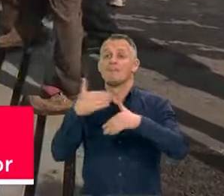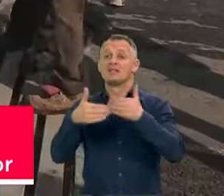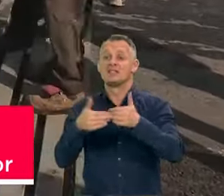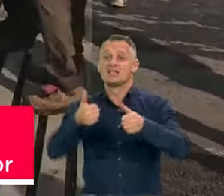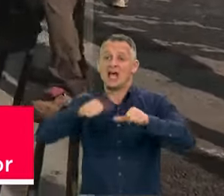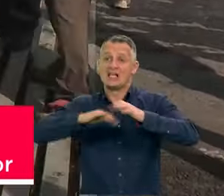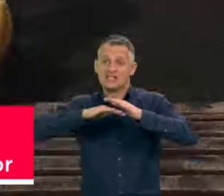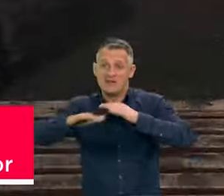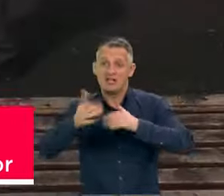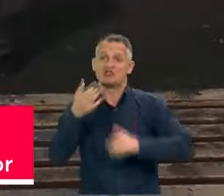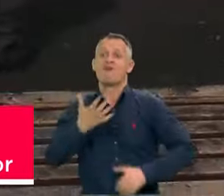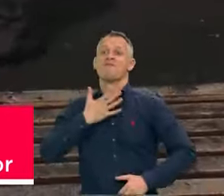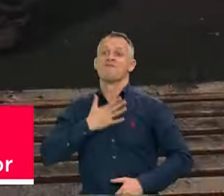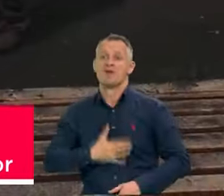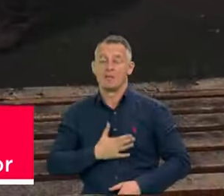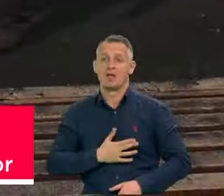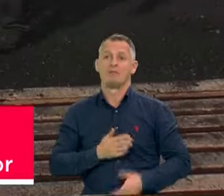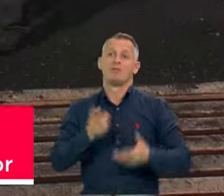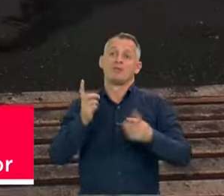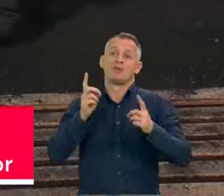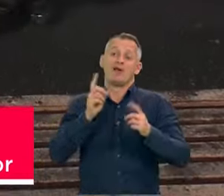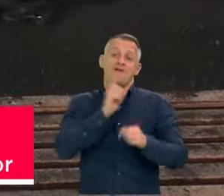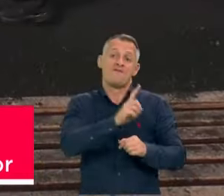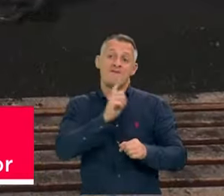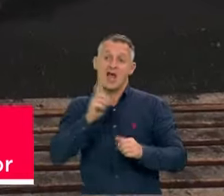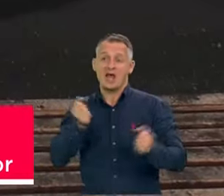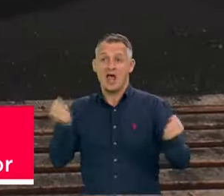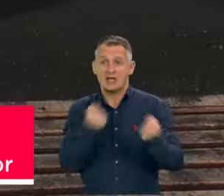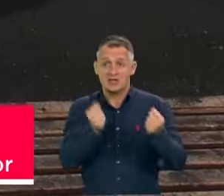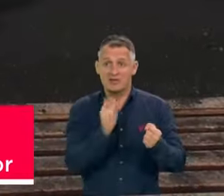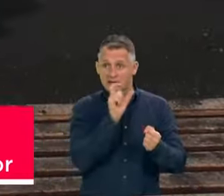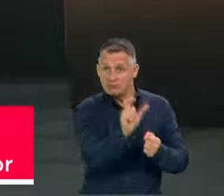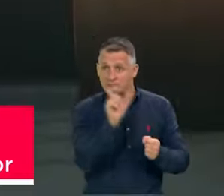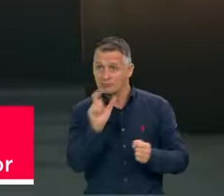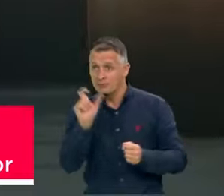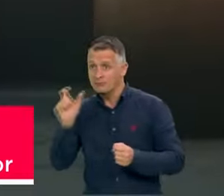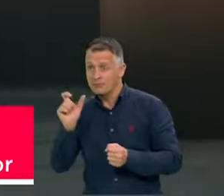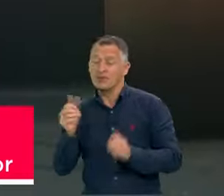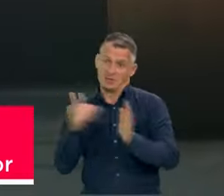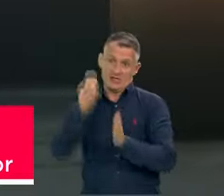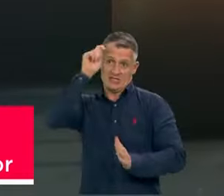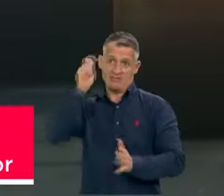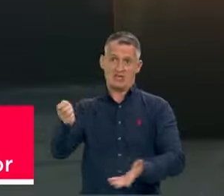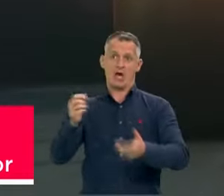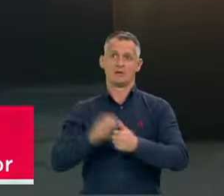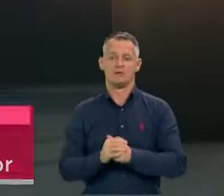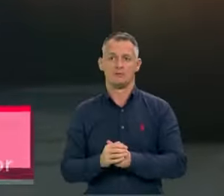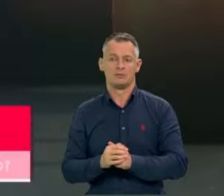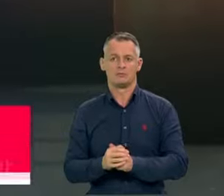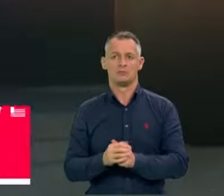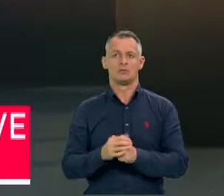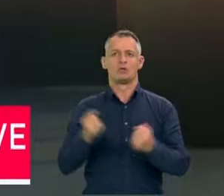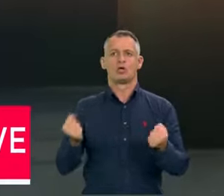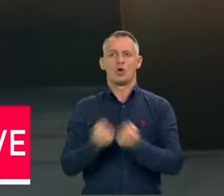vrem Însă este ca fiecare etapă tehnologică a acestei noi formule să fie respectată lucrările pentru asfaltarea